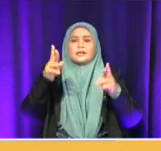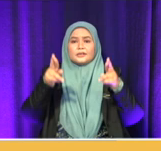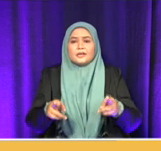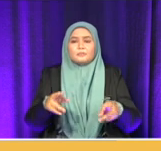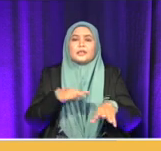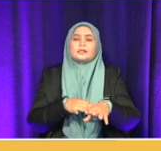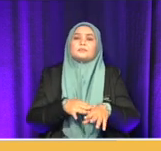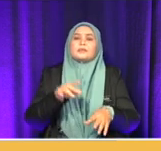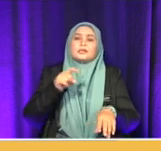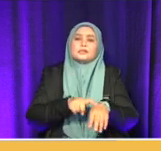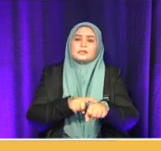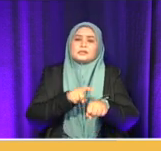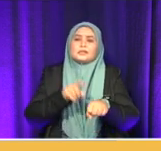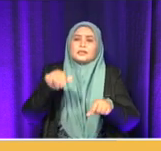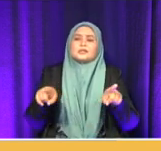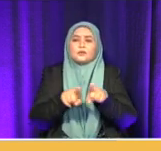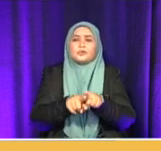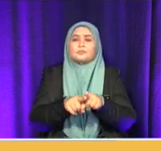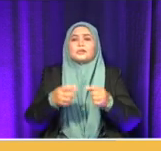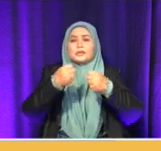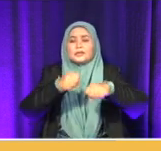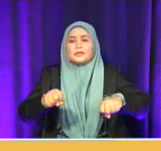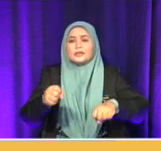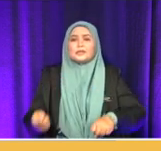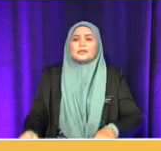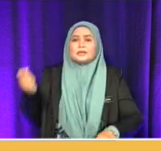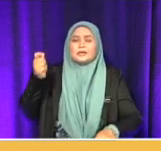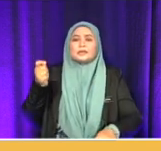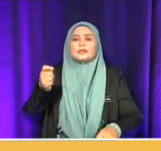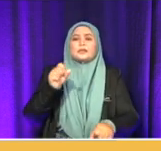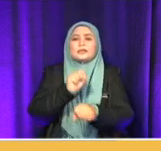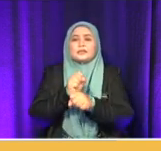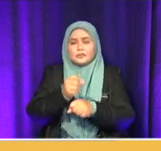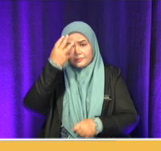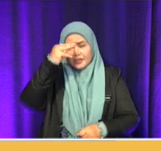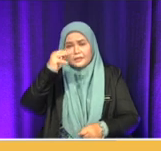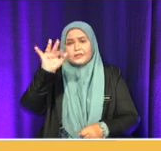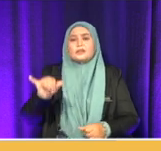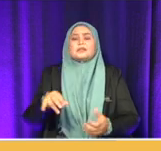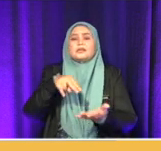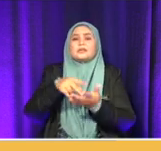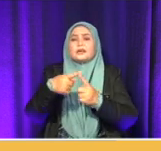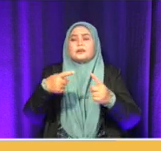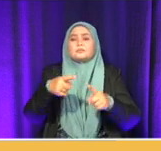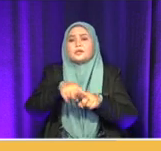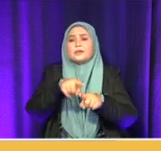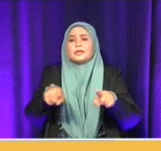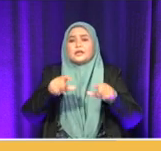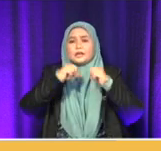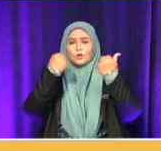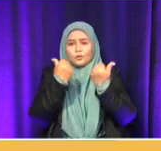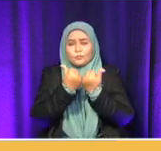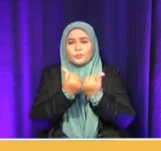pada masa yang sama menyediakan tenaga kerja Mahir yang terdiri dalam berbagai kaum oke